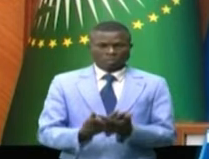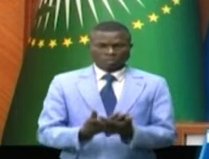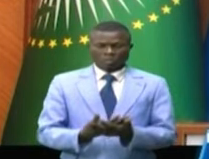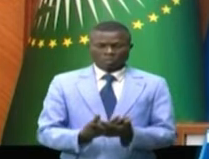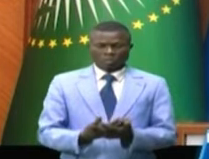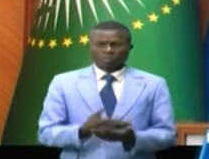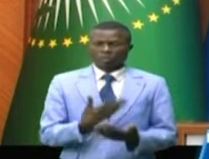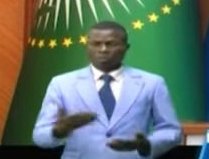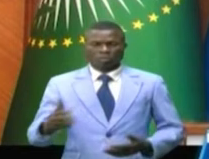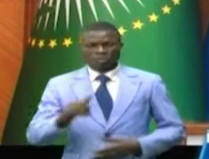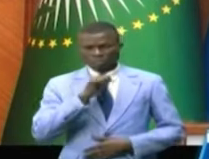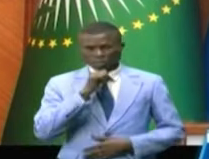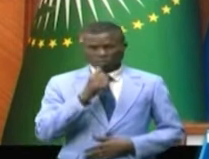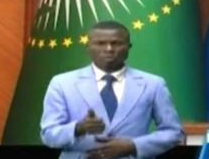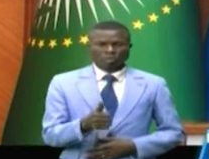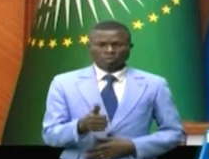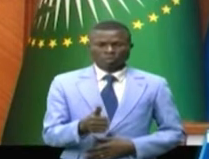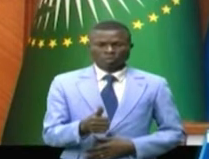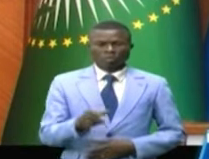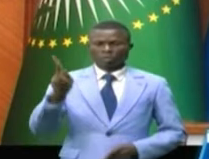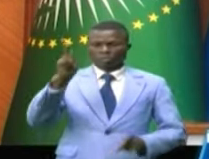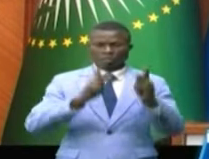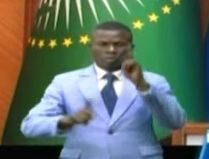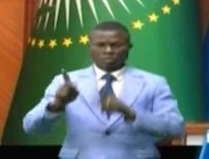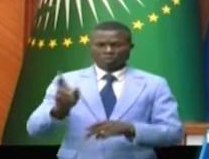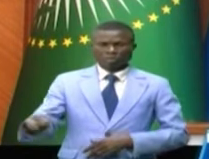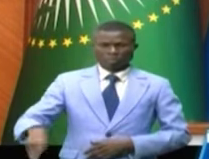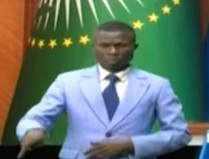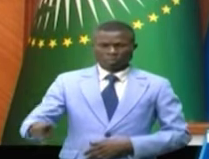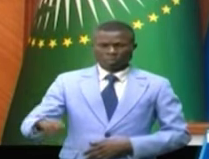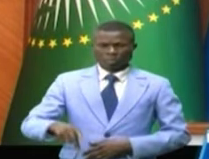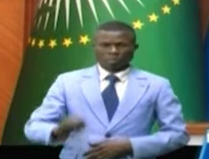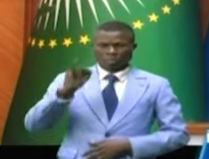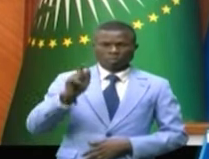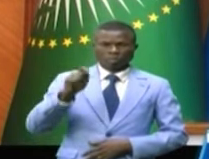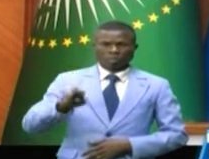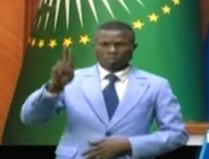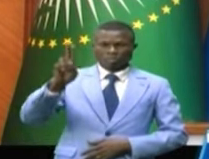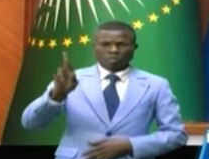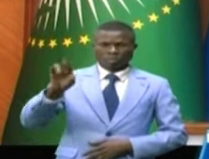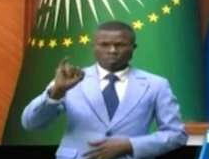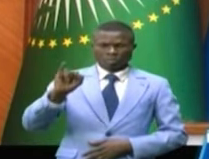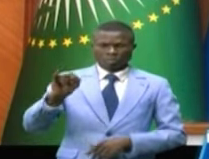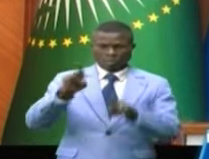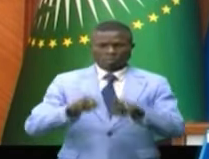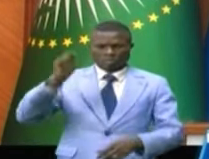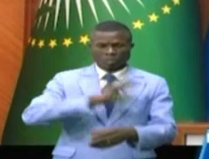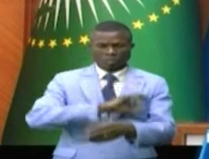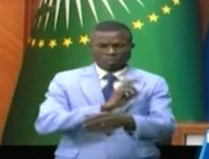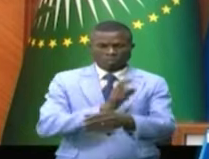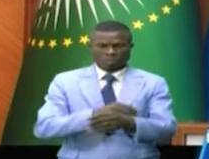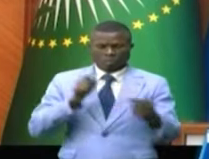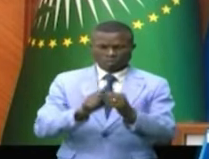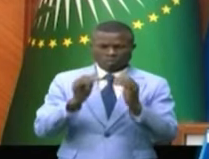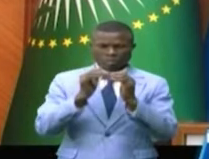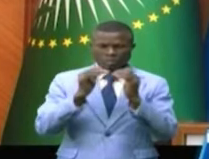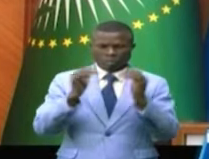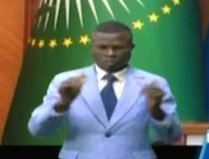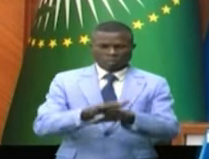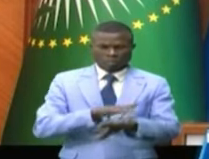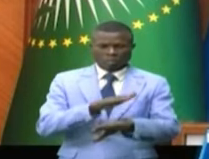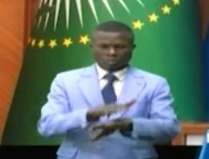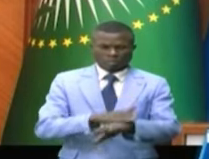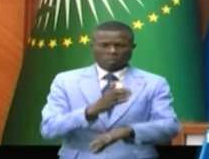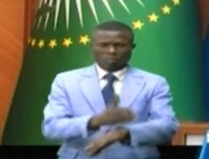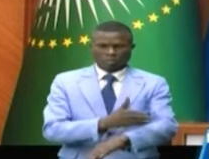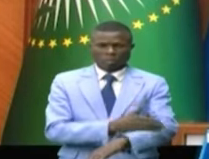inconsidérée non plus, les populations des provinces de l'Ituri et du Nord Kivu vers un allègement progressif et